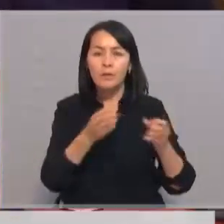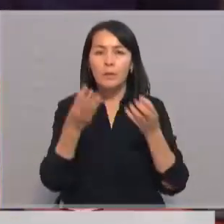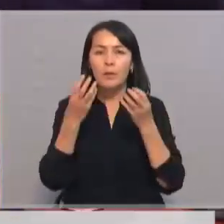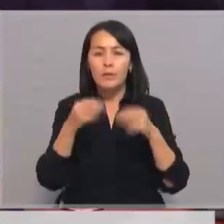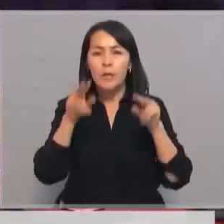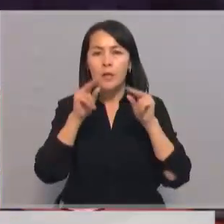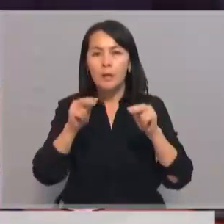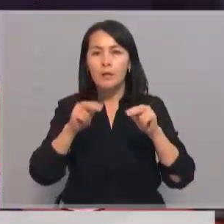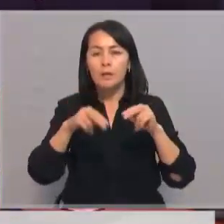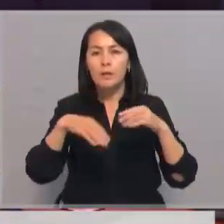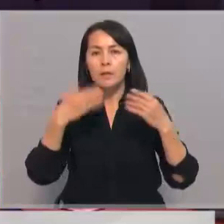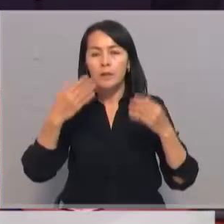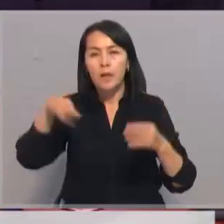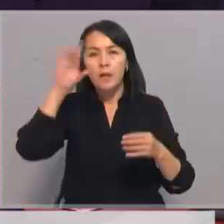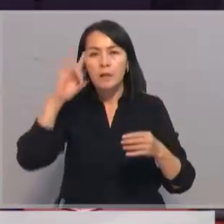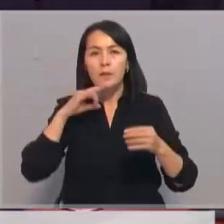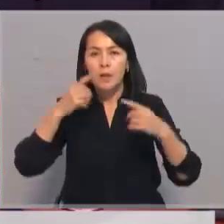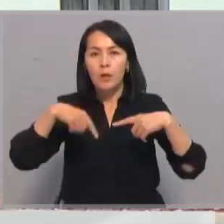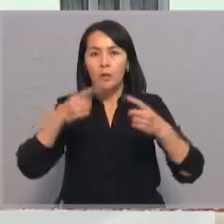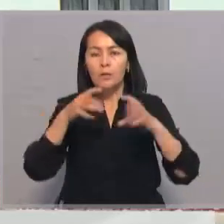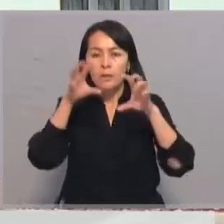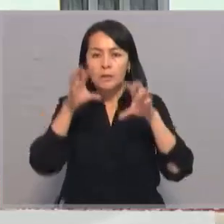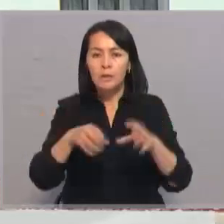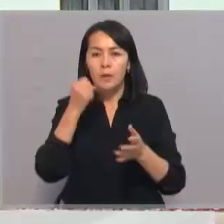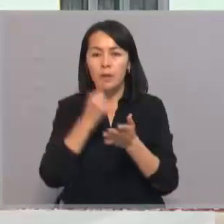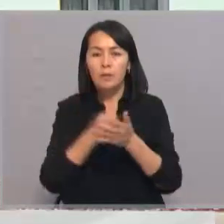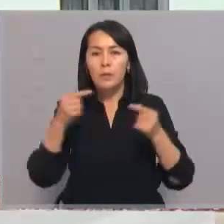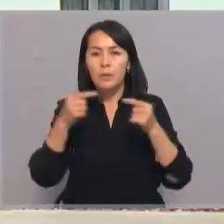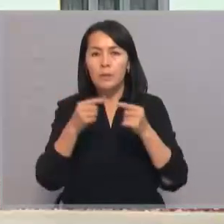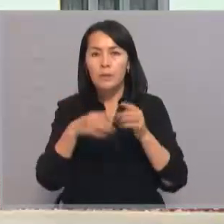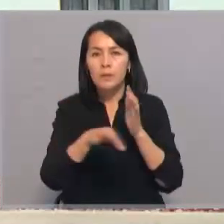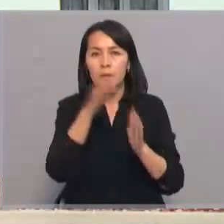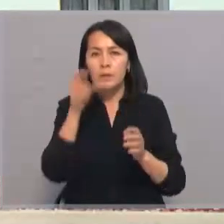әділетті қоғам орнатуға ықпал ететін заңдар қабылдау тиіс дейді сайлаушылар.